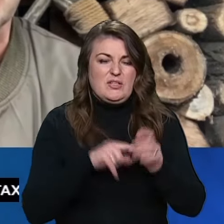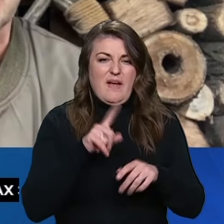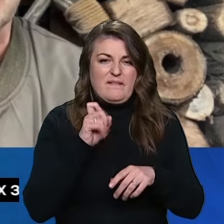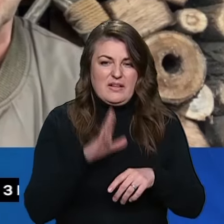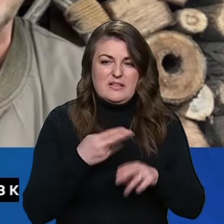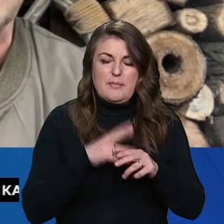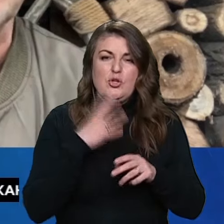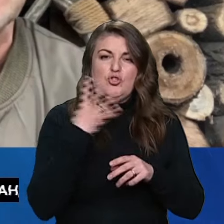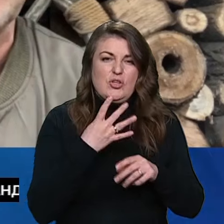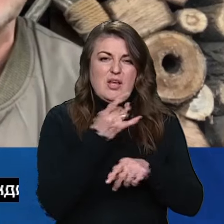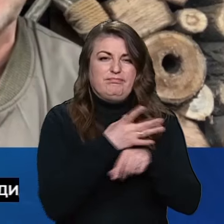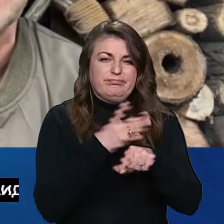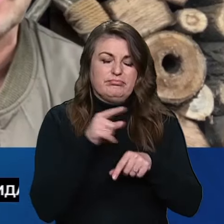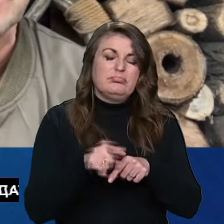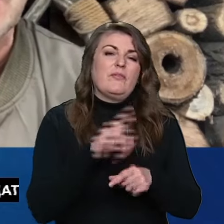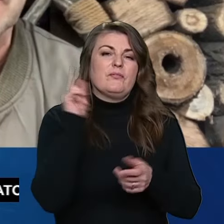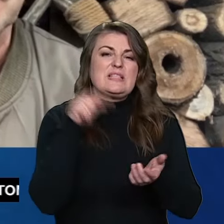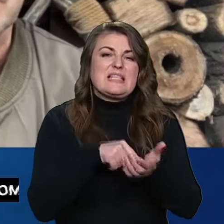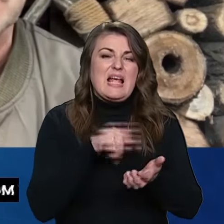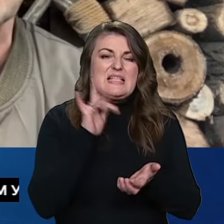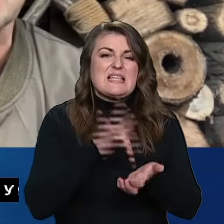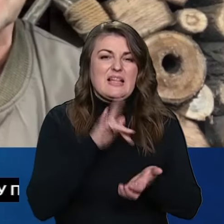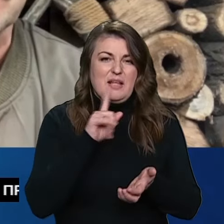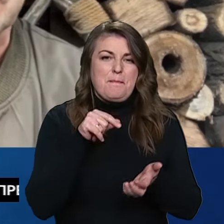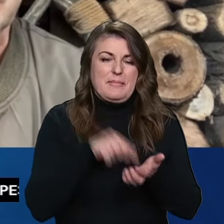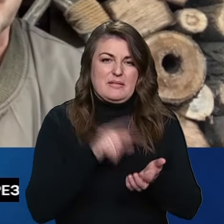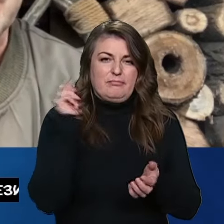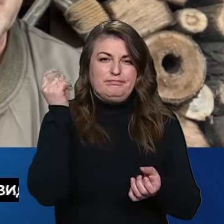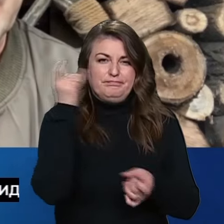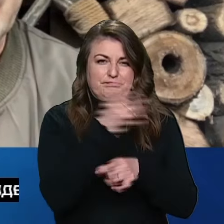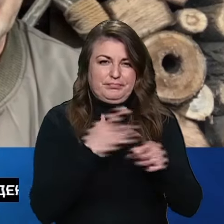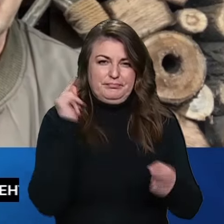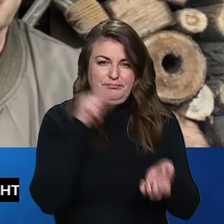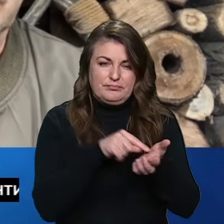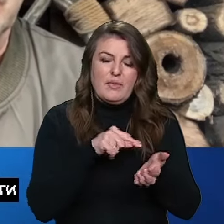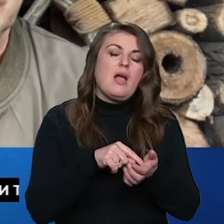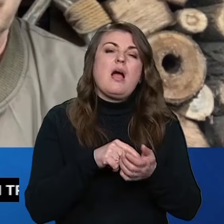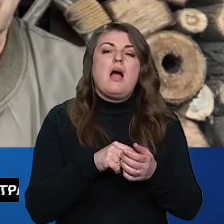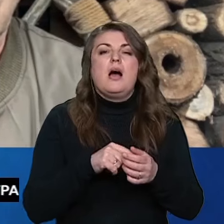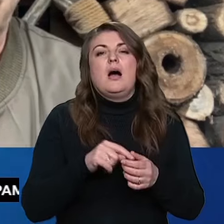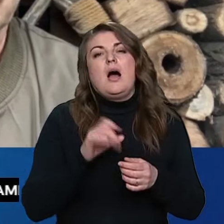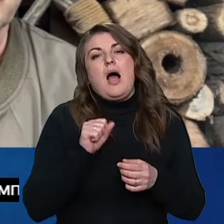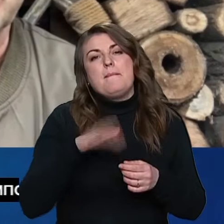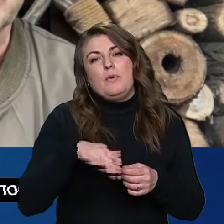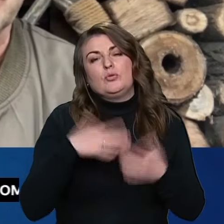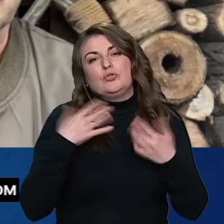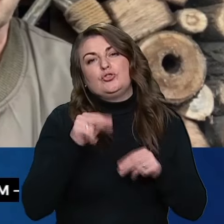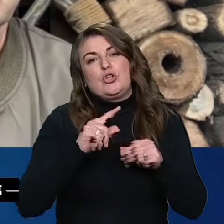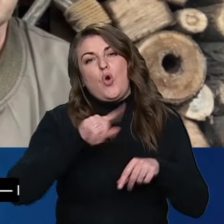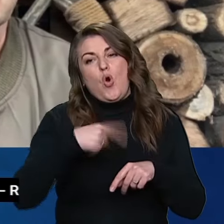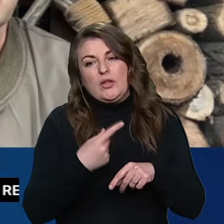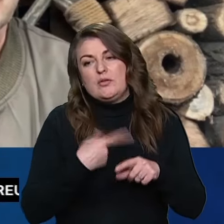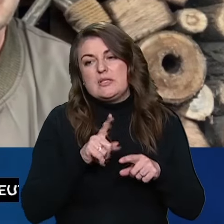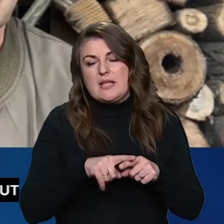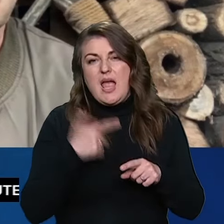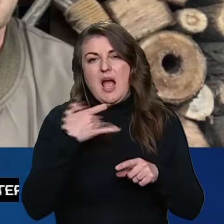4 артобстріли, в центр міста пролетіли, тобто із ствольної артилерії великого калібру, а потім вже через годину